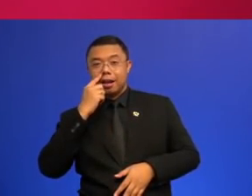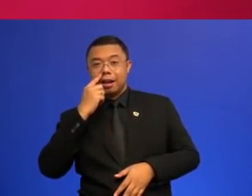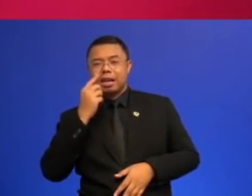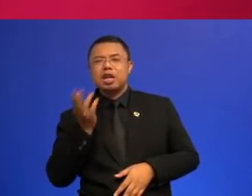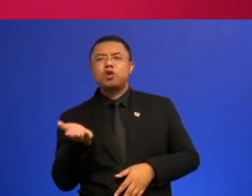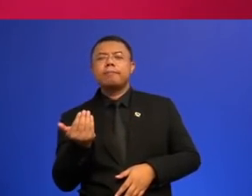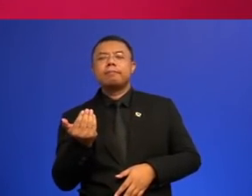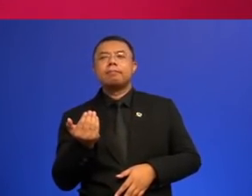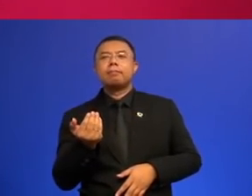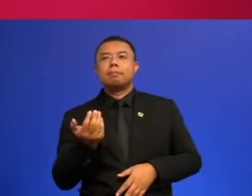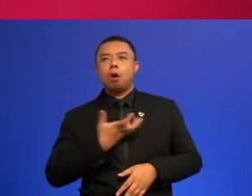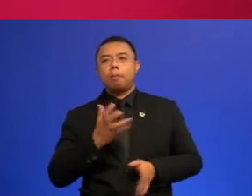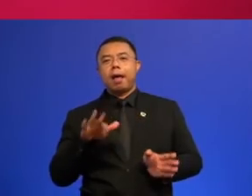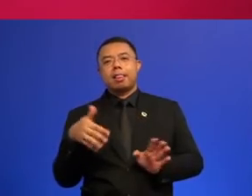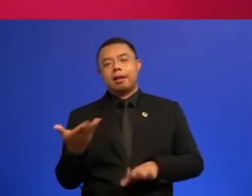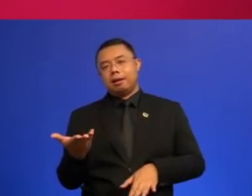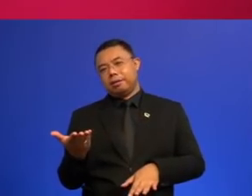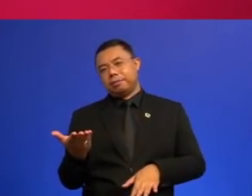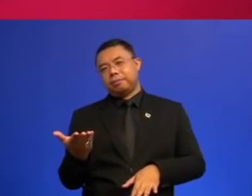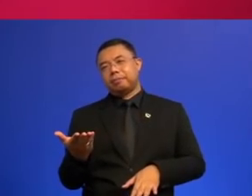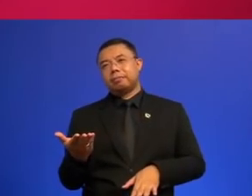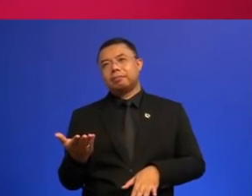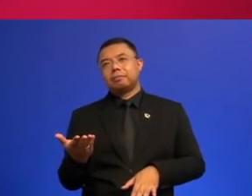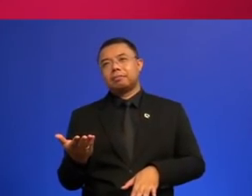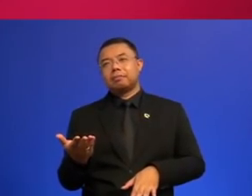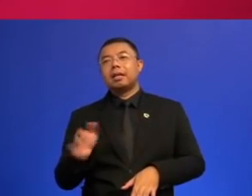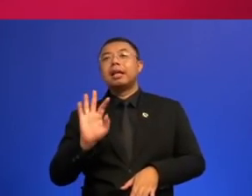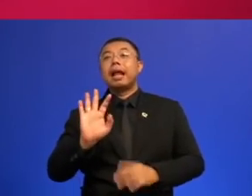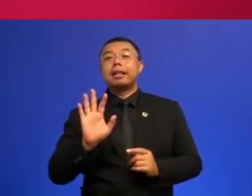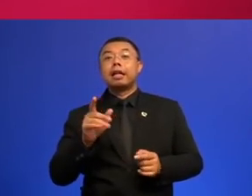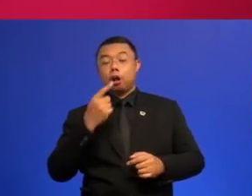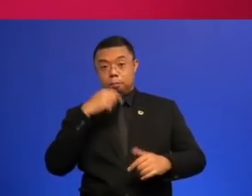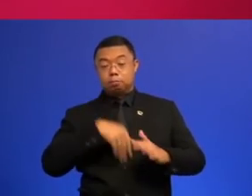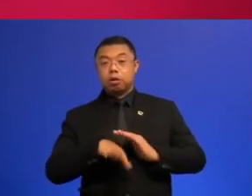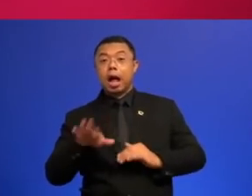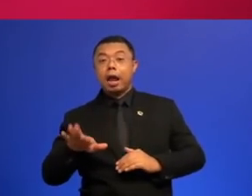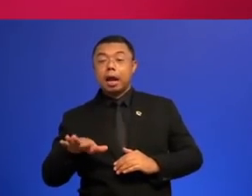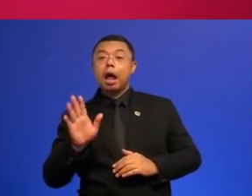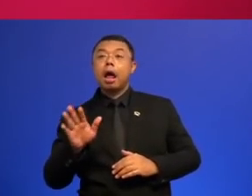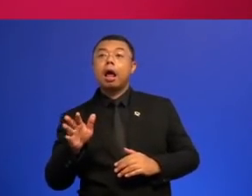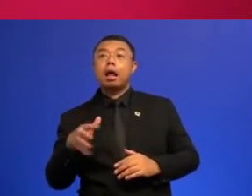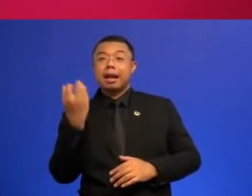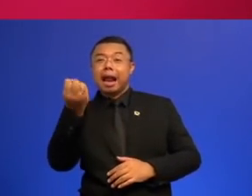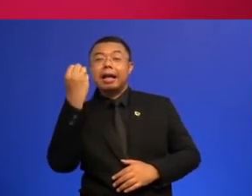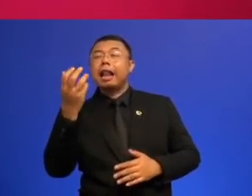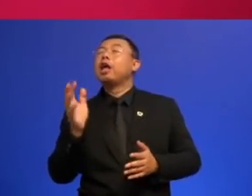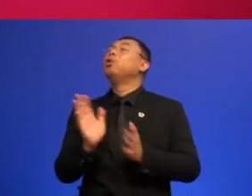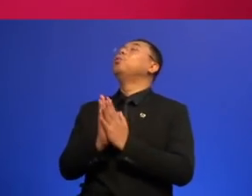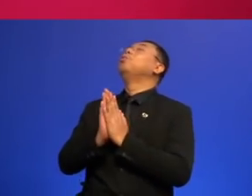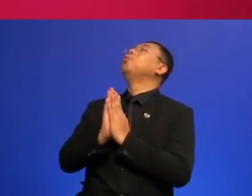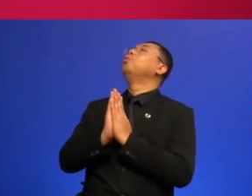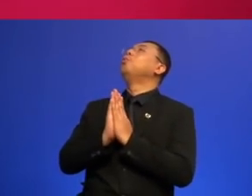Bosan hidup, Pak. Ah, iya, mau mati. Nanti kalau begitu punya anak-anak nakal, aku bosan itu.